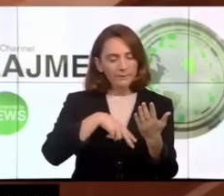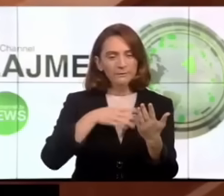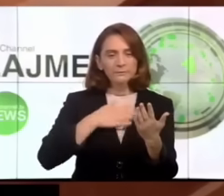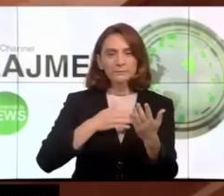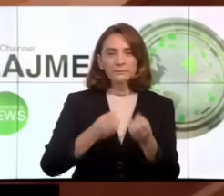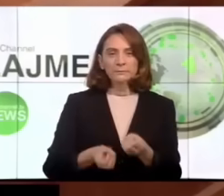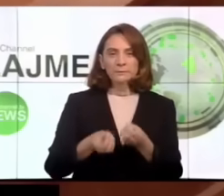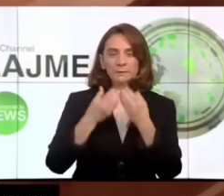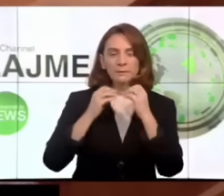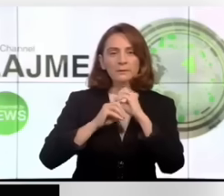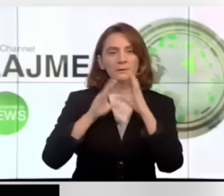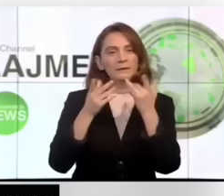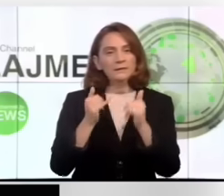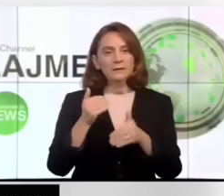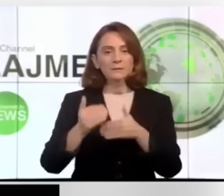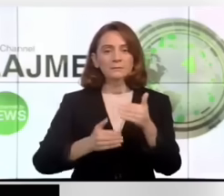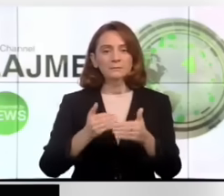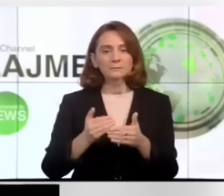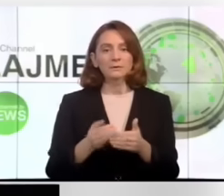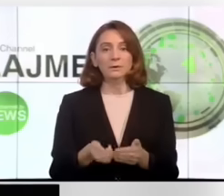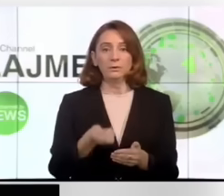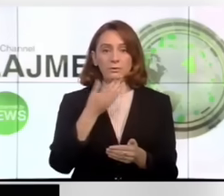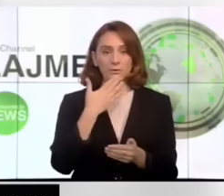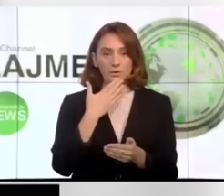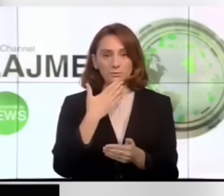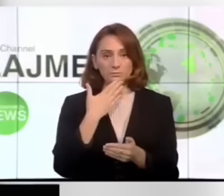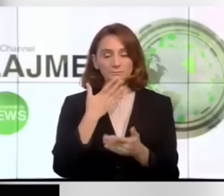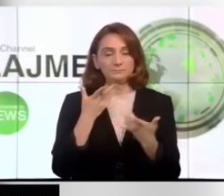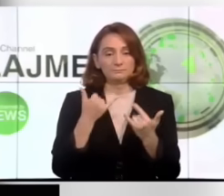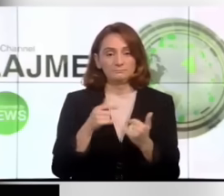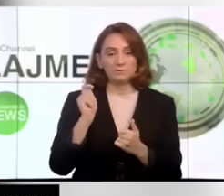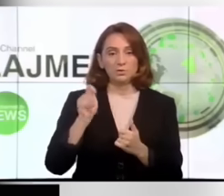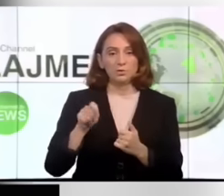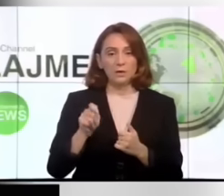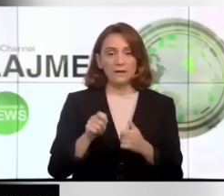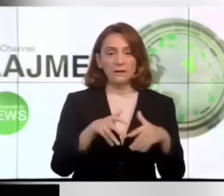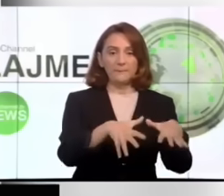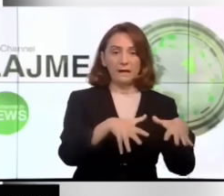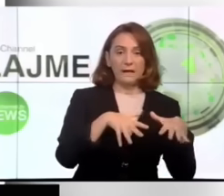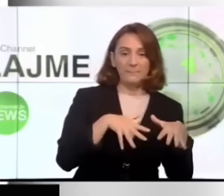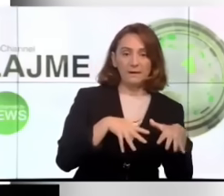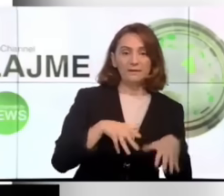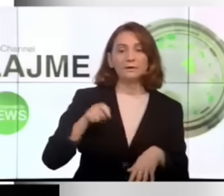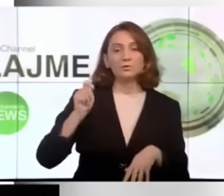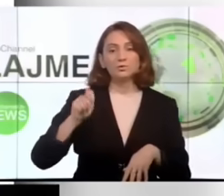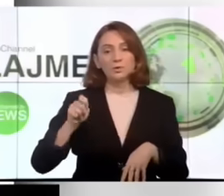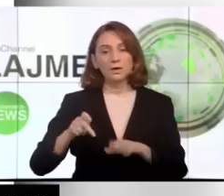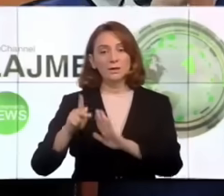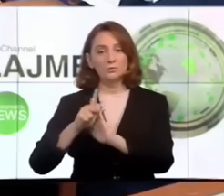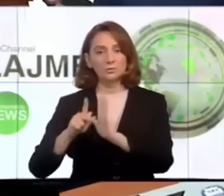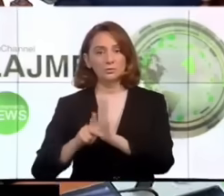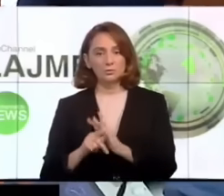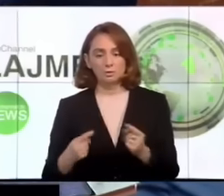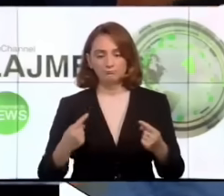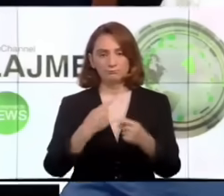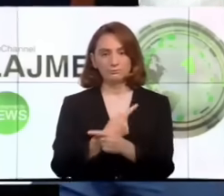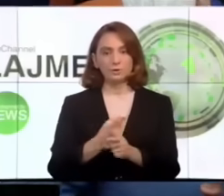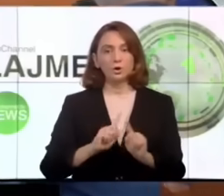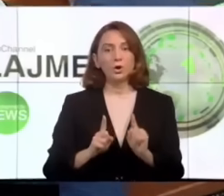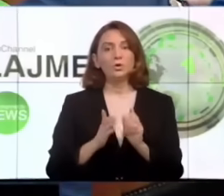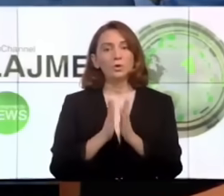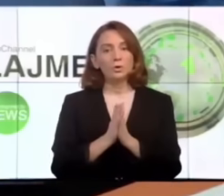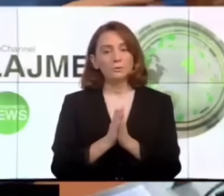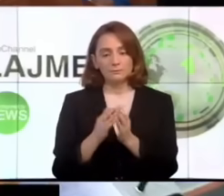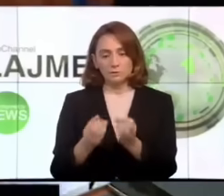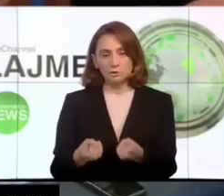të shmangur një tjetër përplasje mes dy institucioneve më të larta të shtetit shqiptar, gjykatës kushtetuese dhe kuvendit. Në